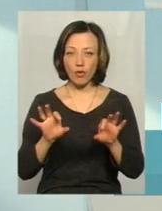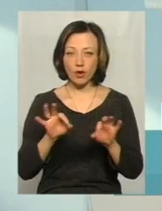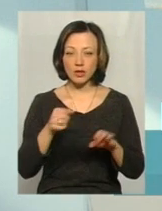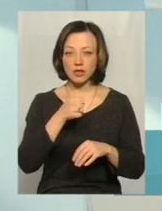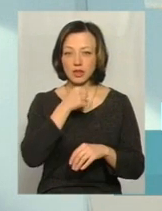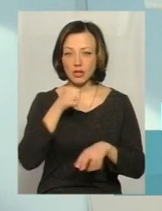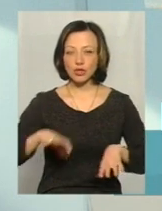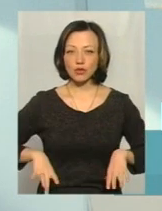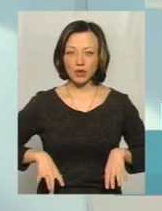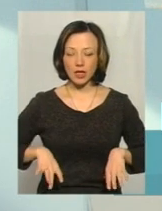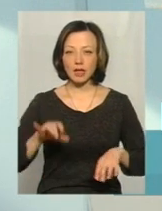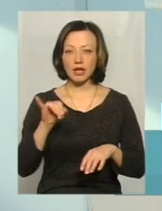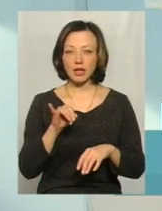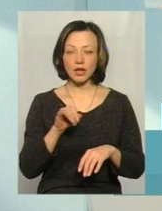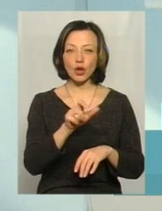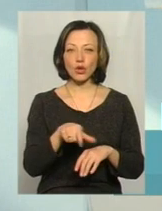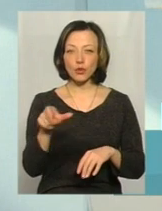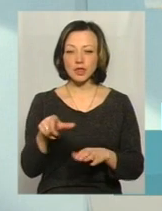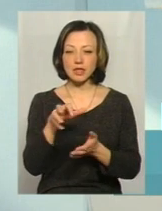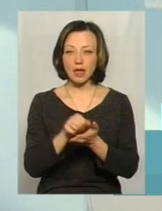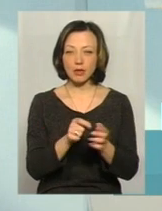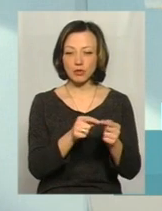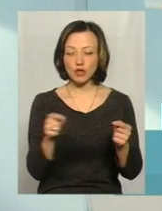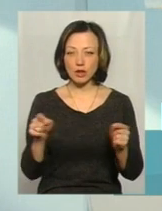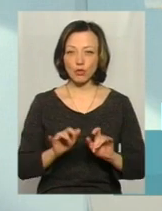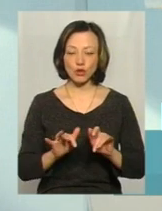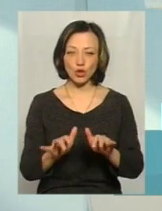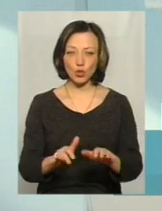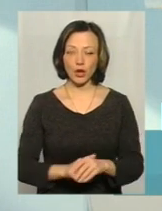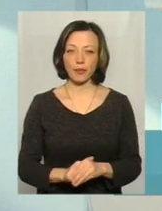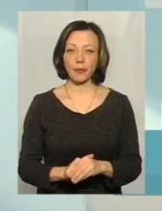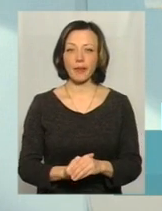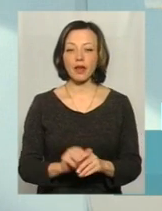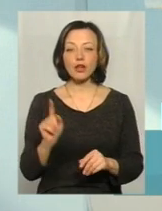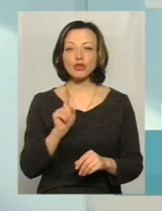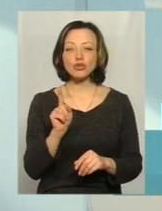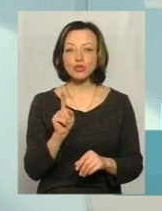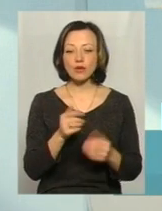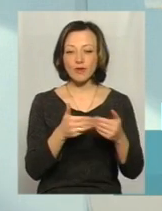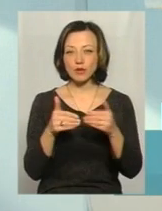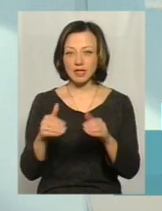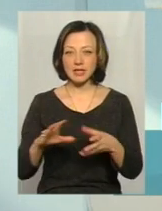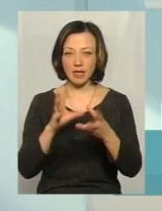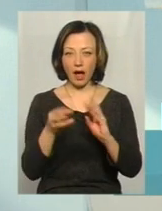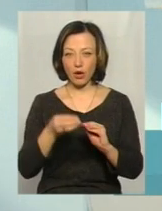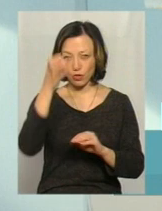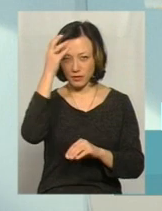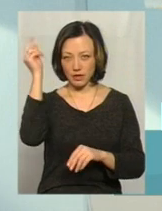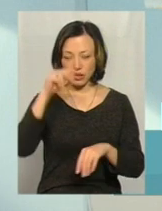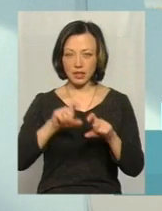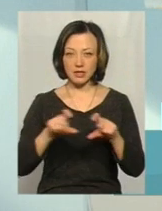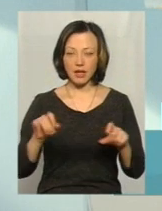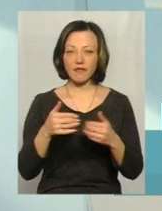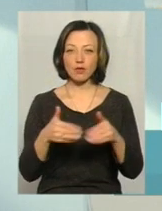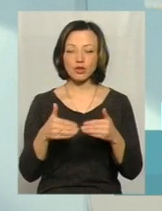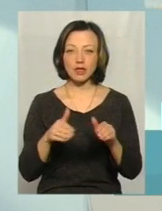старші інструктори та інструктори, люди безпосередньо зайняті під час процедури. Щодо випускників загальноосвітніх навчальних закладів та